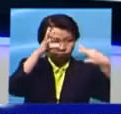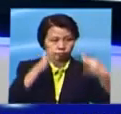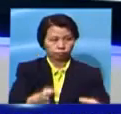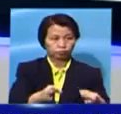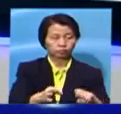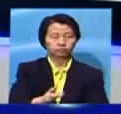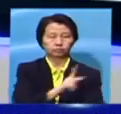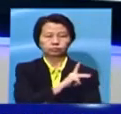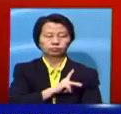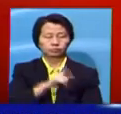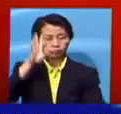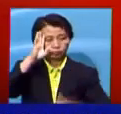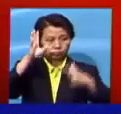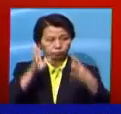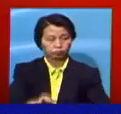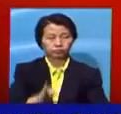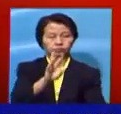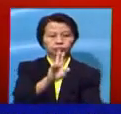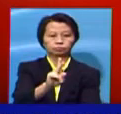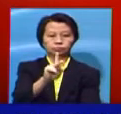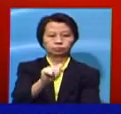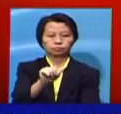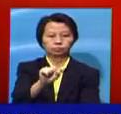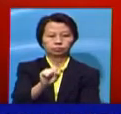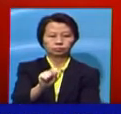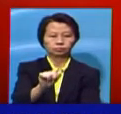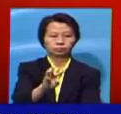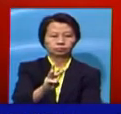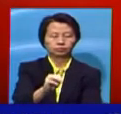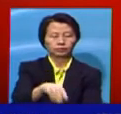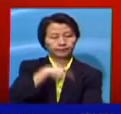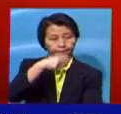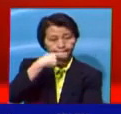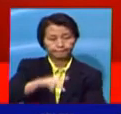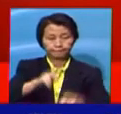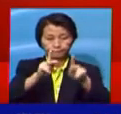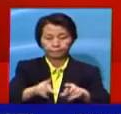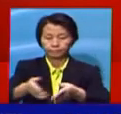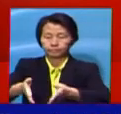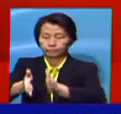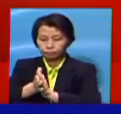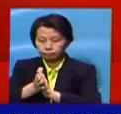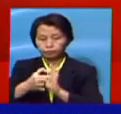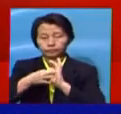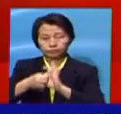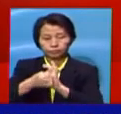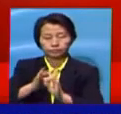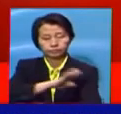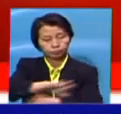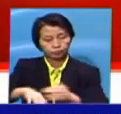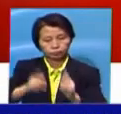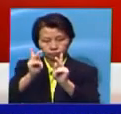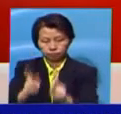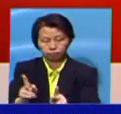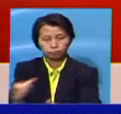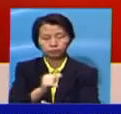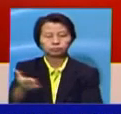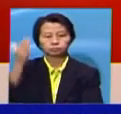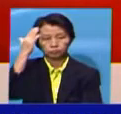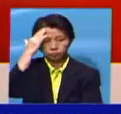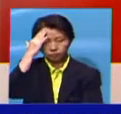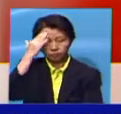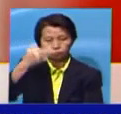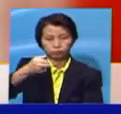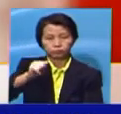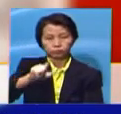ketua pengarah kastam subromaniam tolasi dalam satu kenyataan berkata pihaknya memohon kerjasama semua pihak supaya mengambil maklum perkara